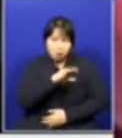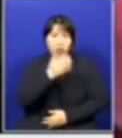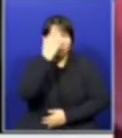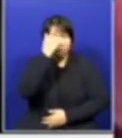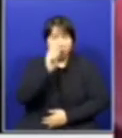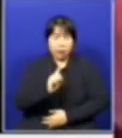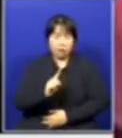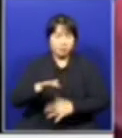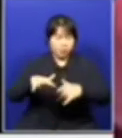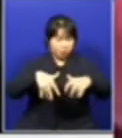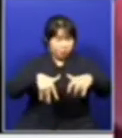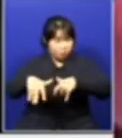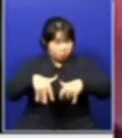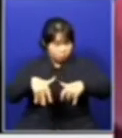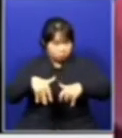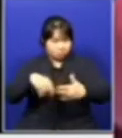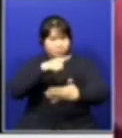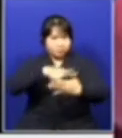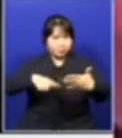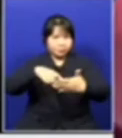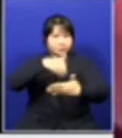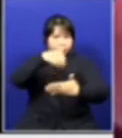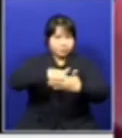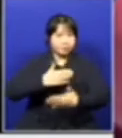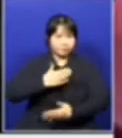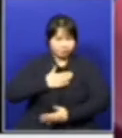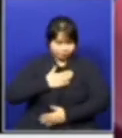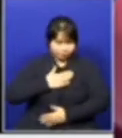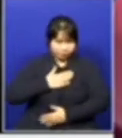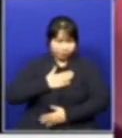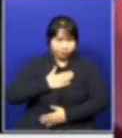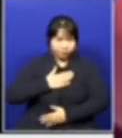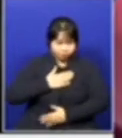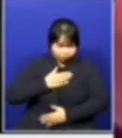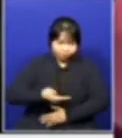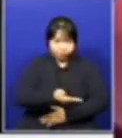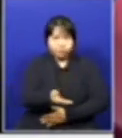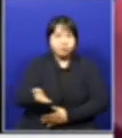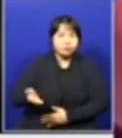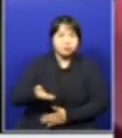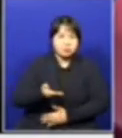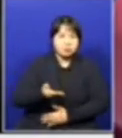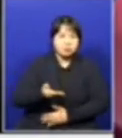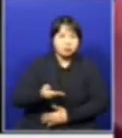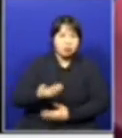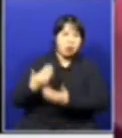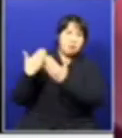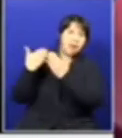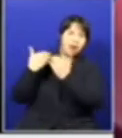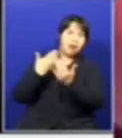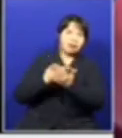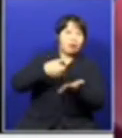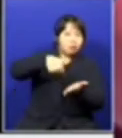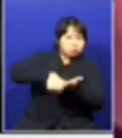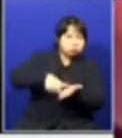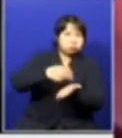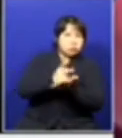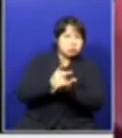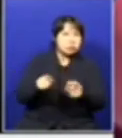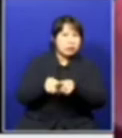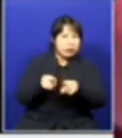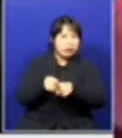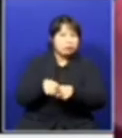อพี่น้องประชาชนเลือกเรามาแล้วเขาก็มีส่วนในการที่จะเป็นหนี้ร่วมน่ะเป็นลูกหนี้ร่วมเป็นผู้ค้ำ